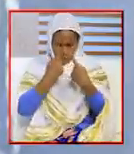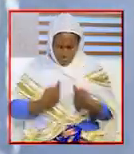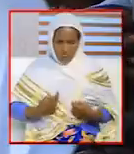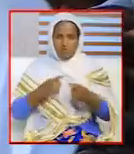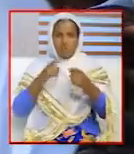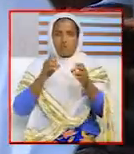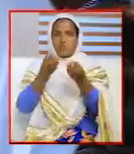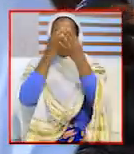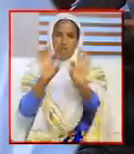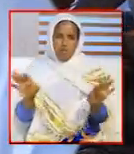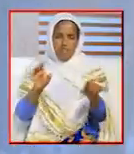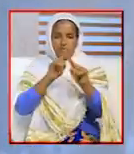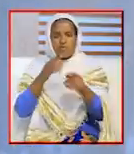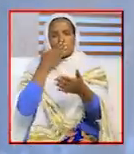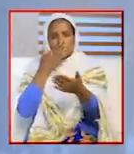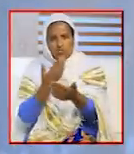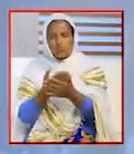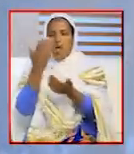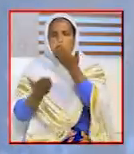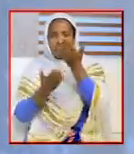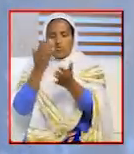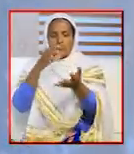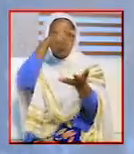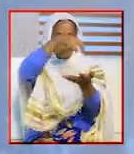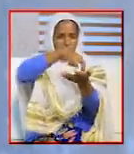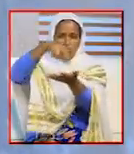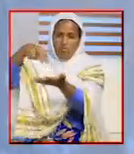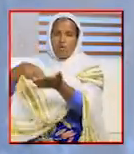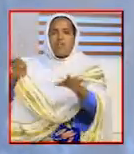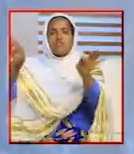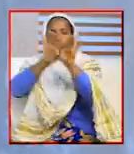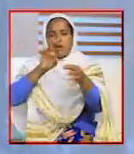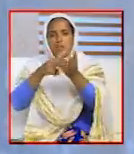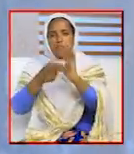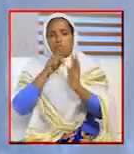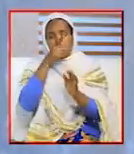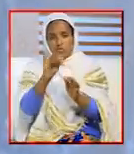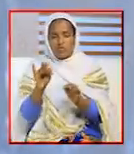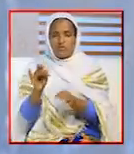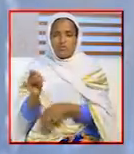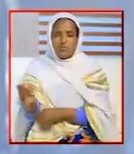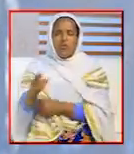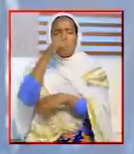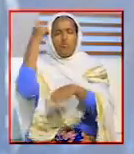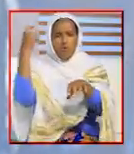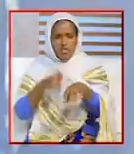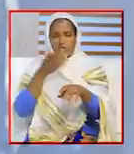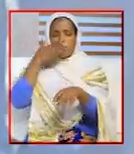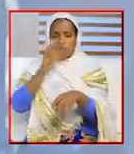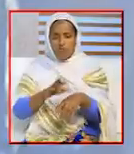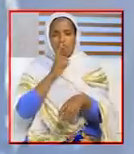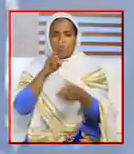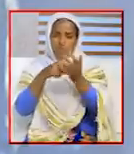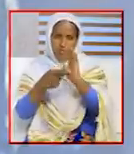በአብዛኛው አልተደራጁም። ግን ይበል የሚባል ነው። ግን አገልግሎቱን ማደራጀት ያስፈልጋል ለማለት ነው እንጂ ሁልጊዜ